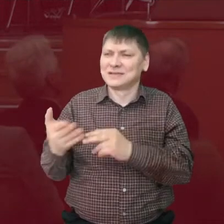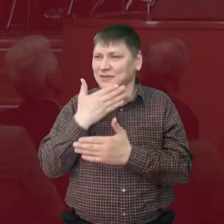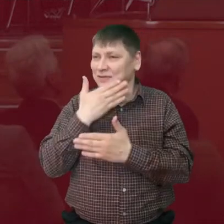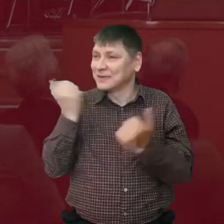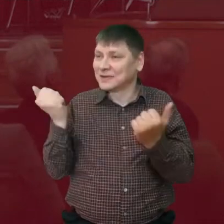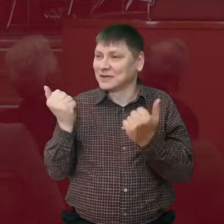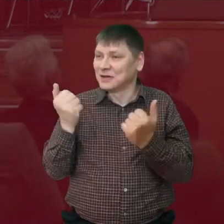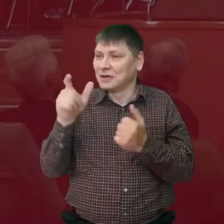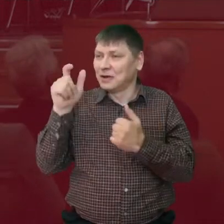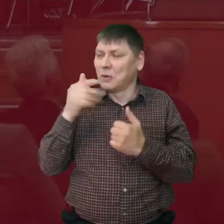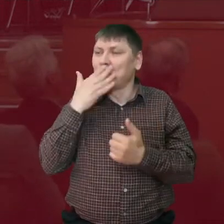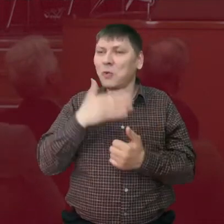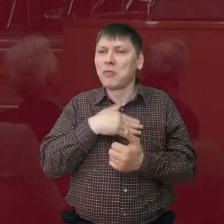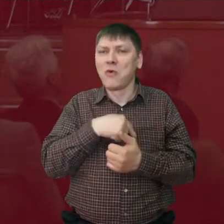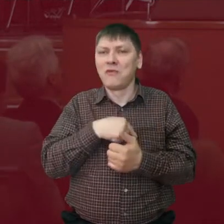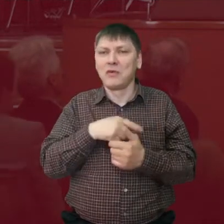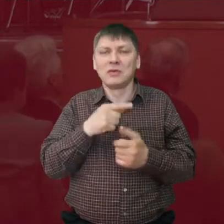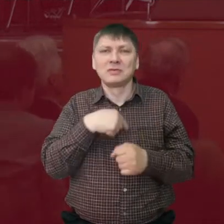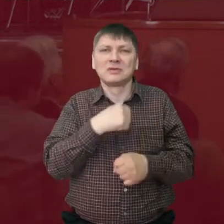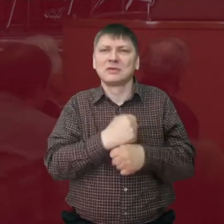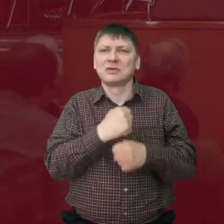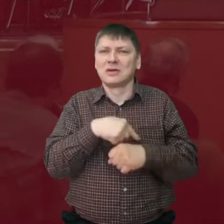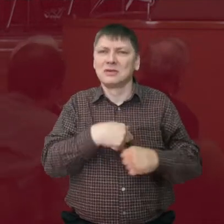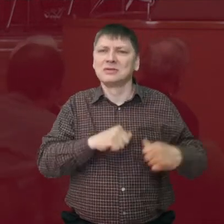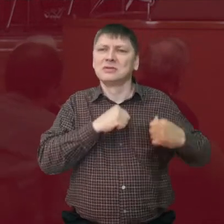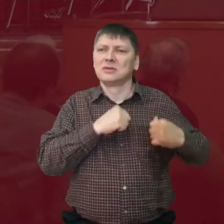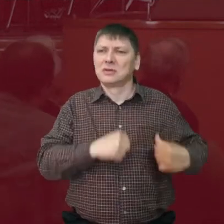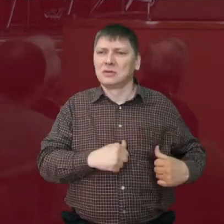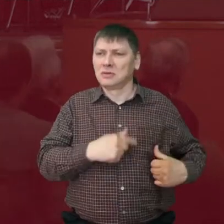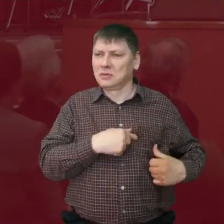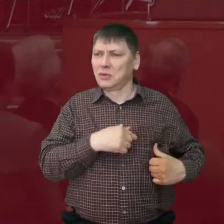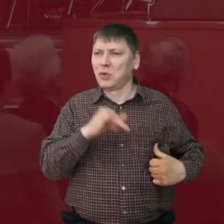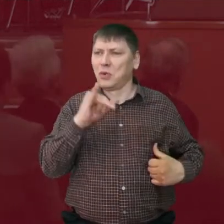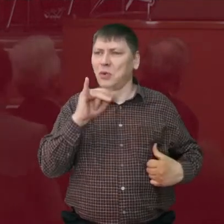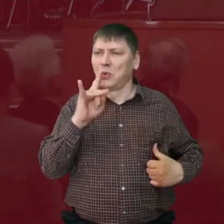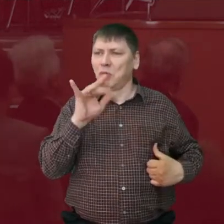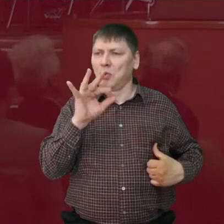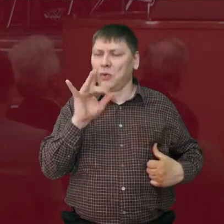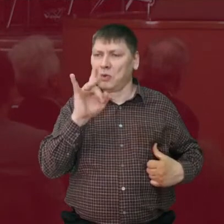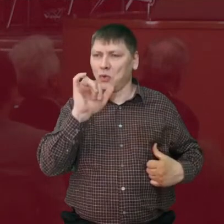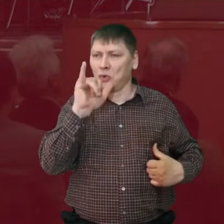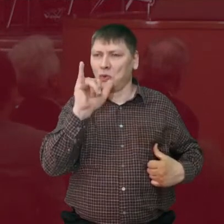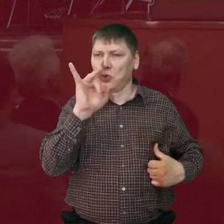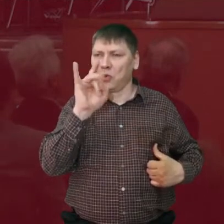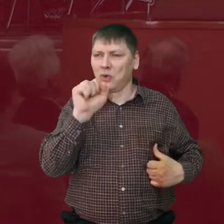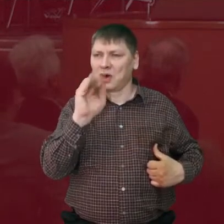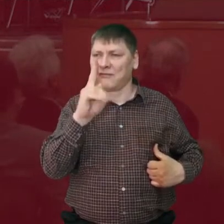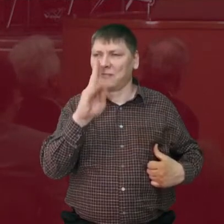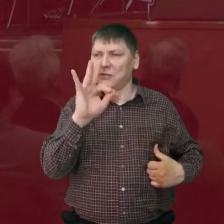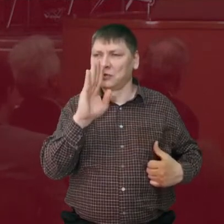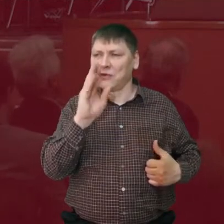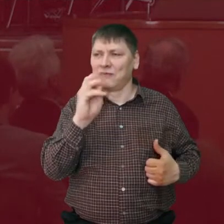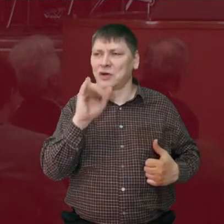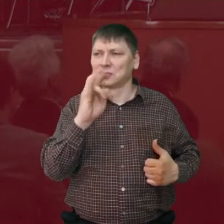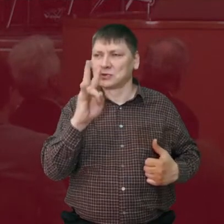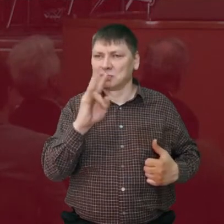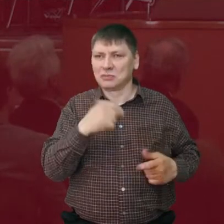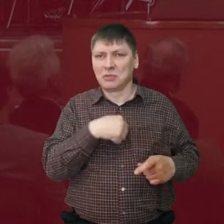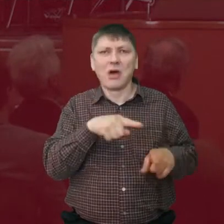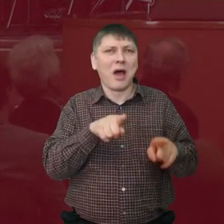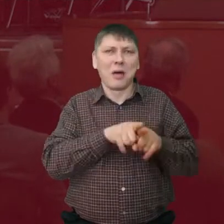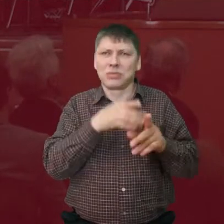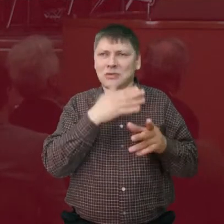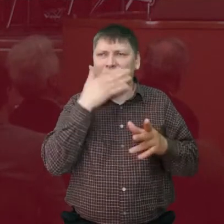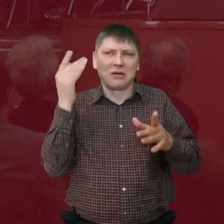делает характер человека уравновешенным, дает силу человеку обуздывать свои какие-то внутренние злые страсти,